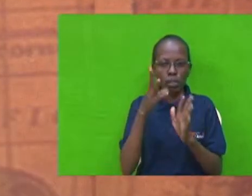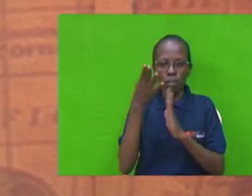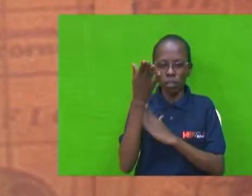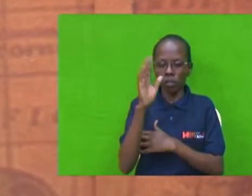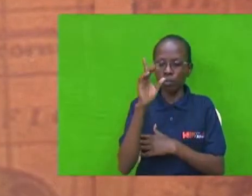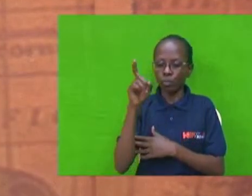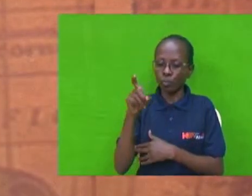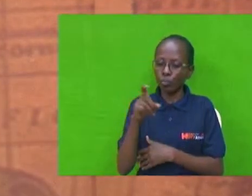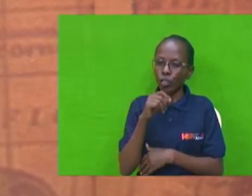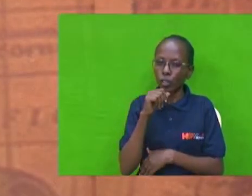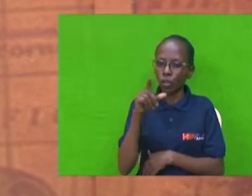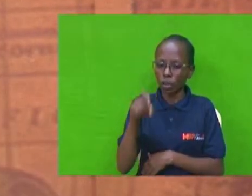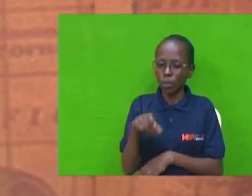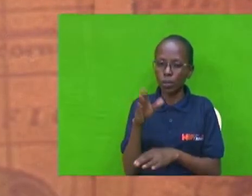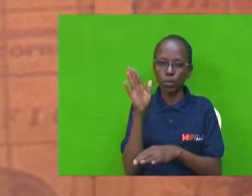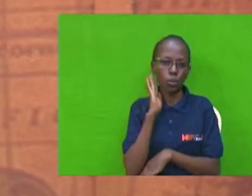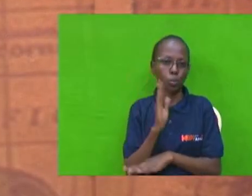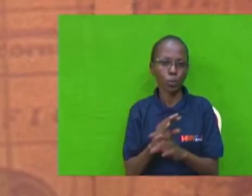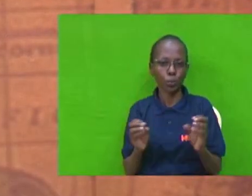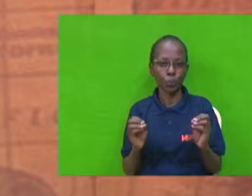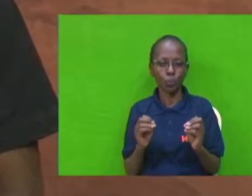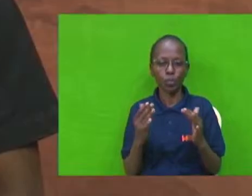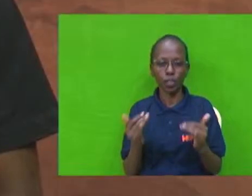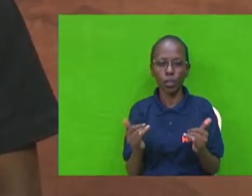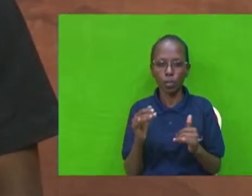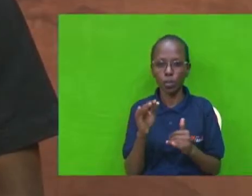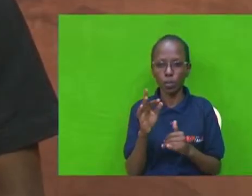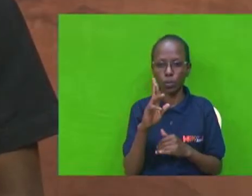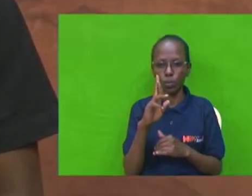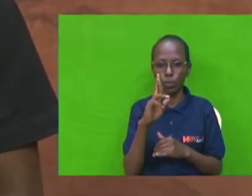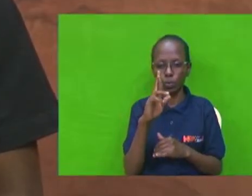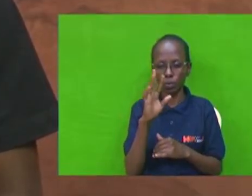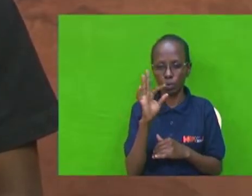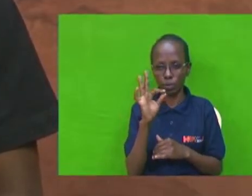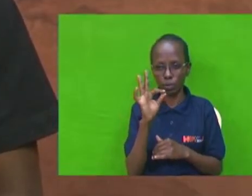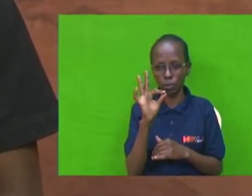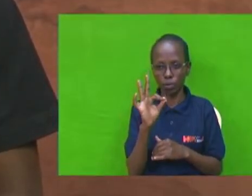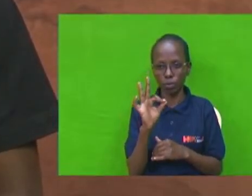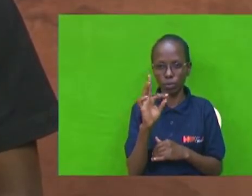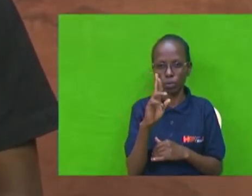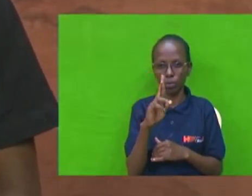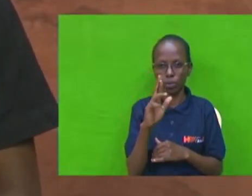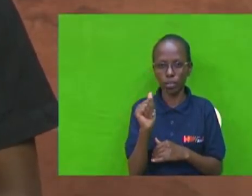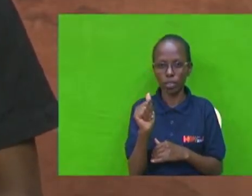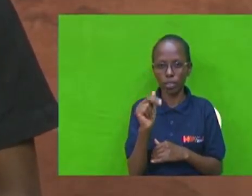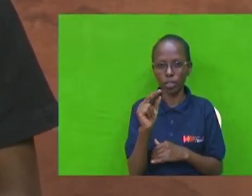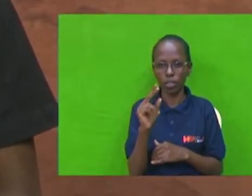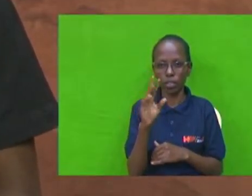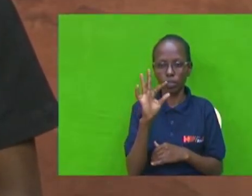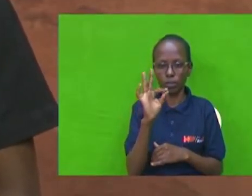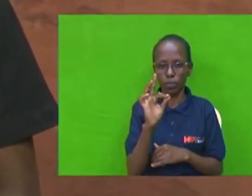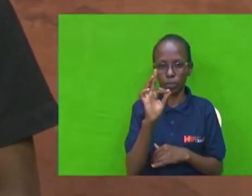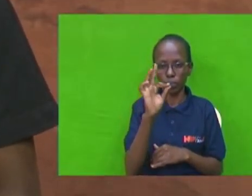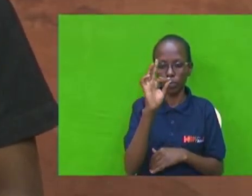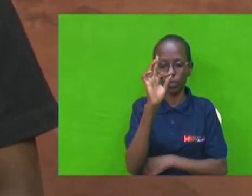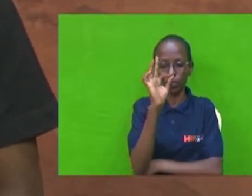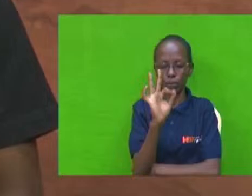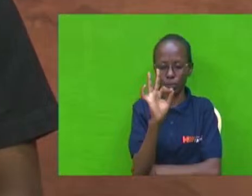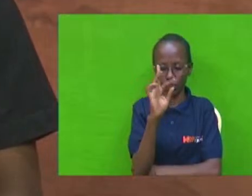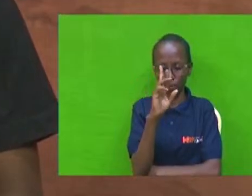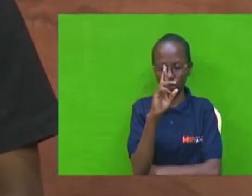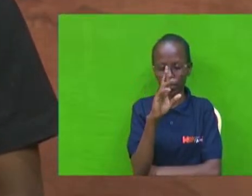mtii. Asante mwalimu Frank. Sasa ametuelezea kwa undani. Mwalimu Fred. Fred